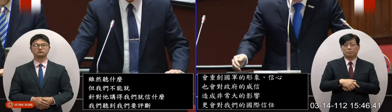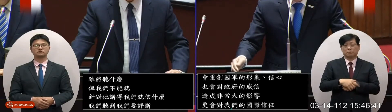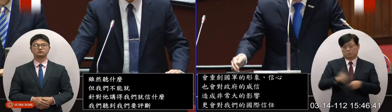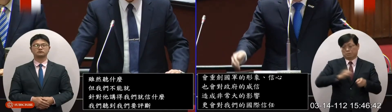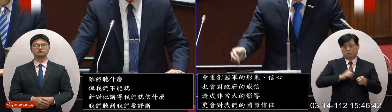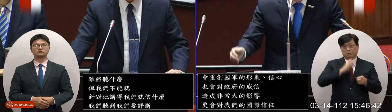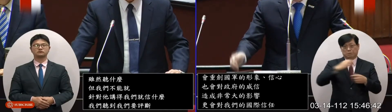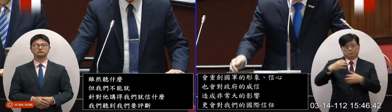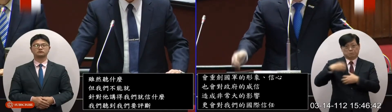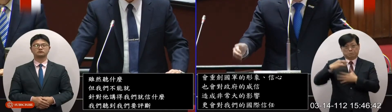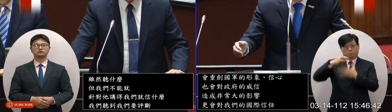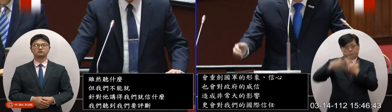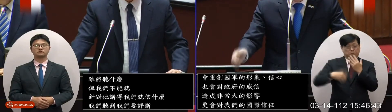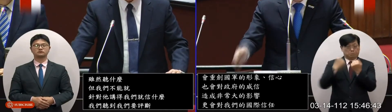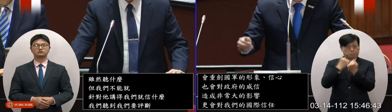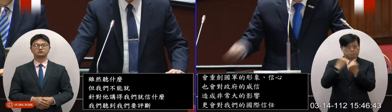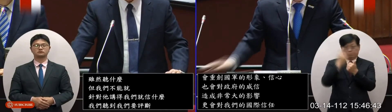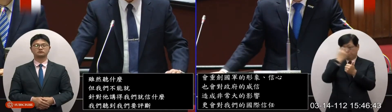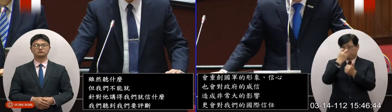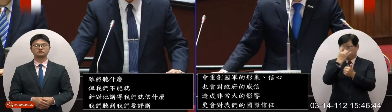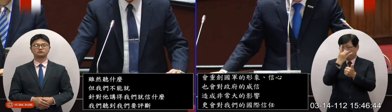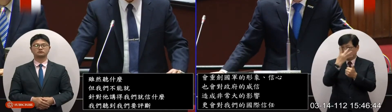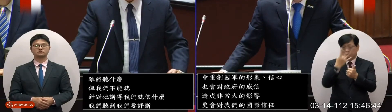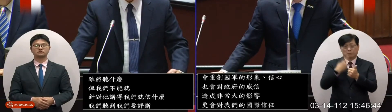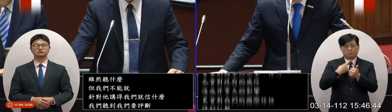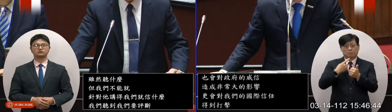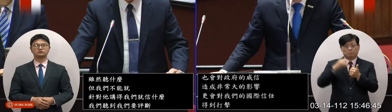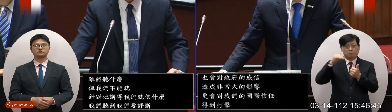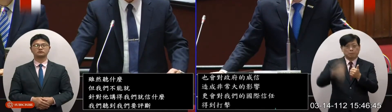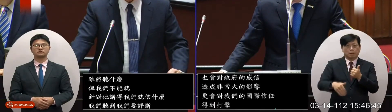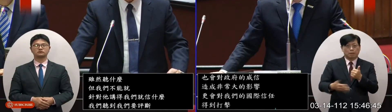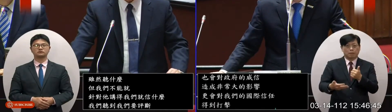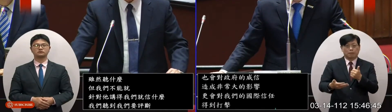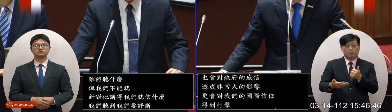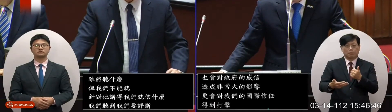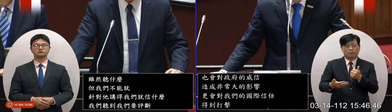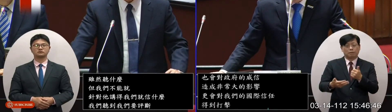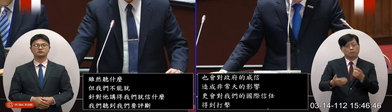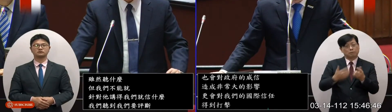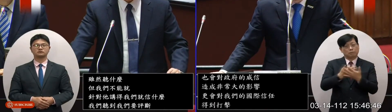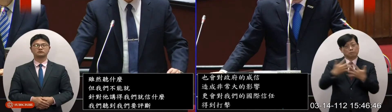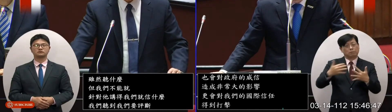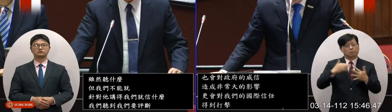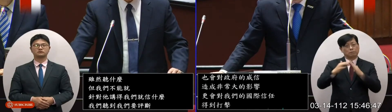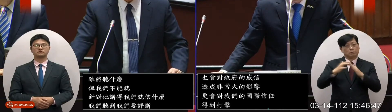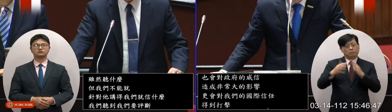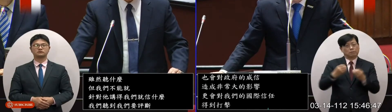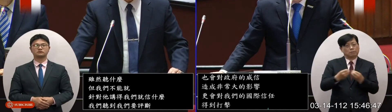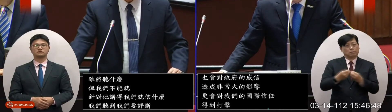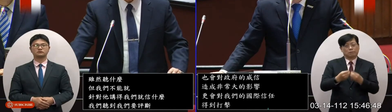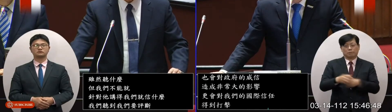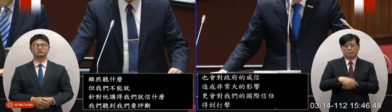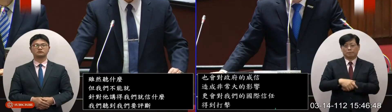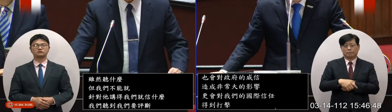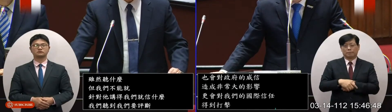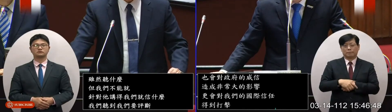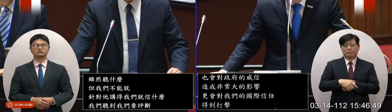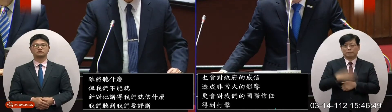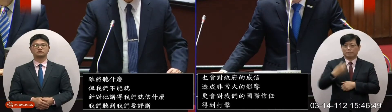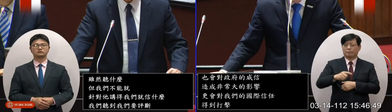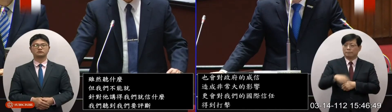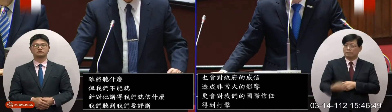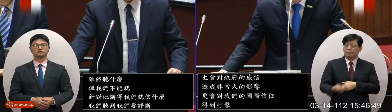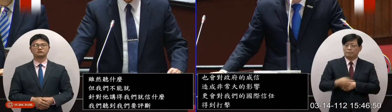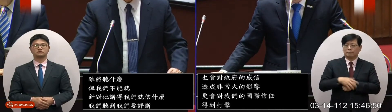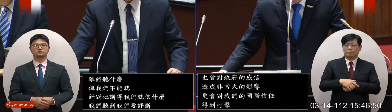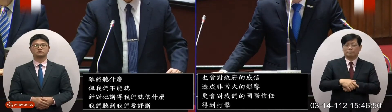连你的军纪内部管理都变成这样子的时候，那你要怎么打仗？还有更重要的是，